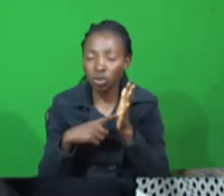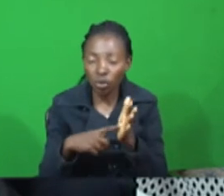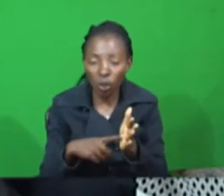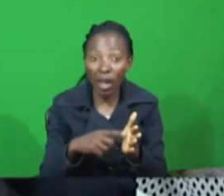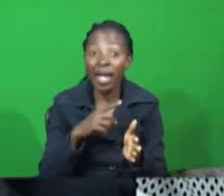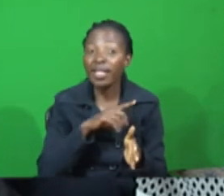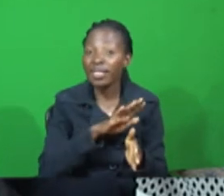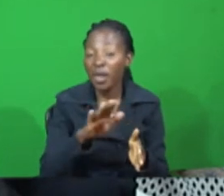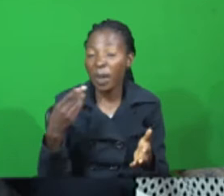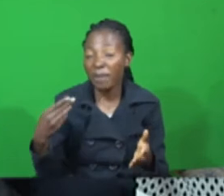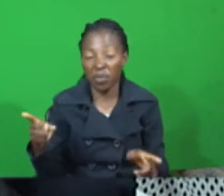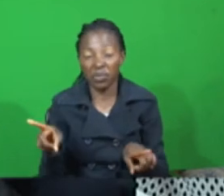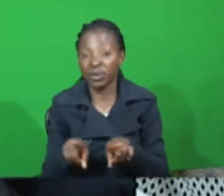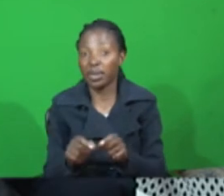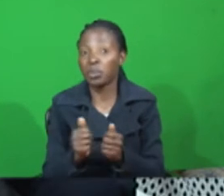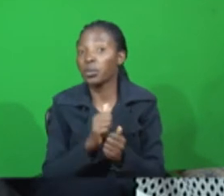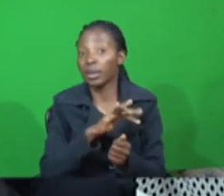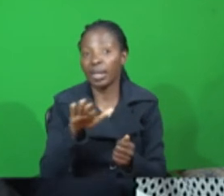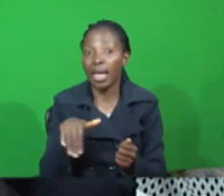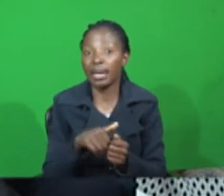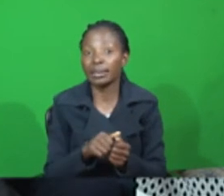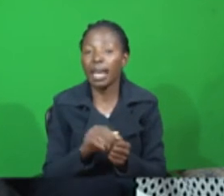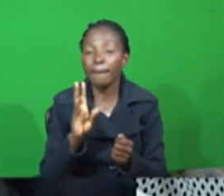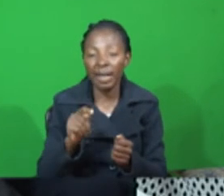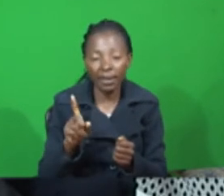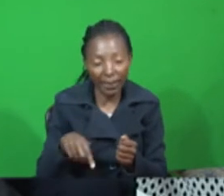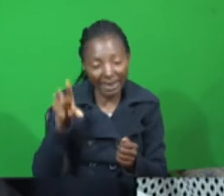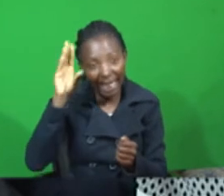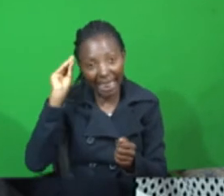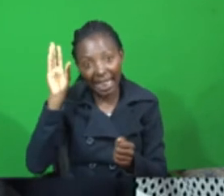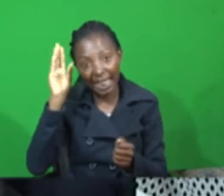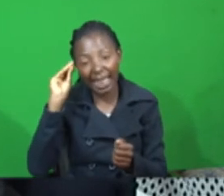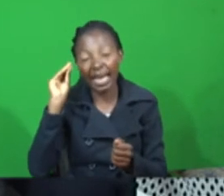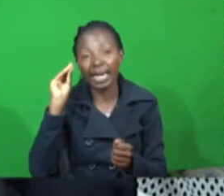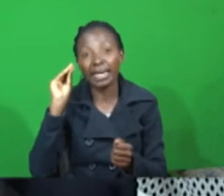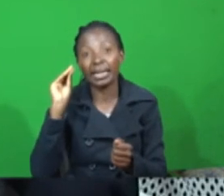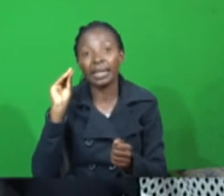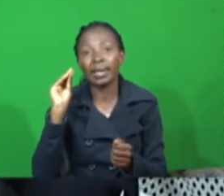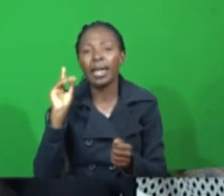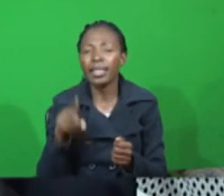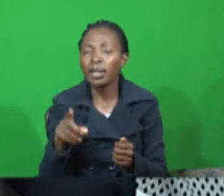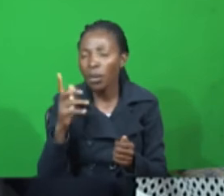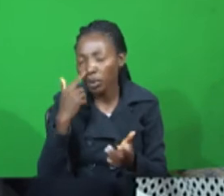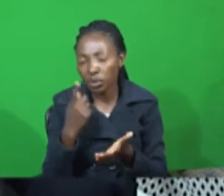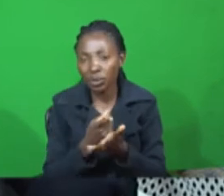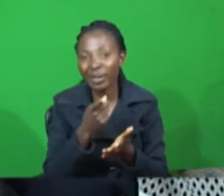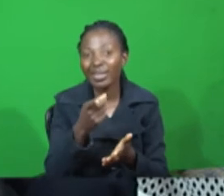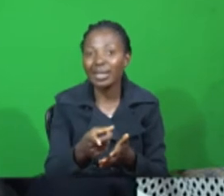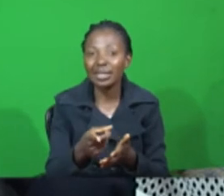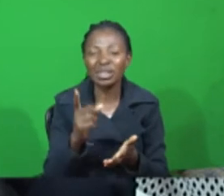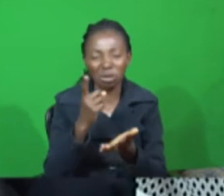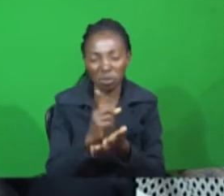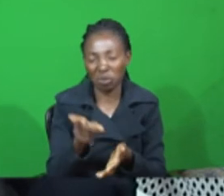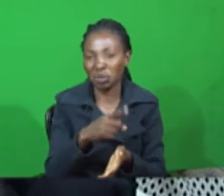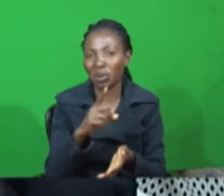vanhu sezvatinoita. But tobva tadzidza pazvinhu izvo. Tobva tadzidza pazvinhu izvo zvekuti ukadai wakanganisa,